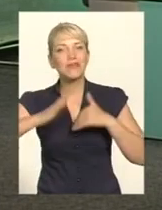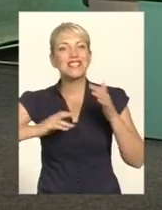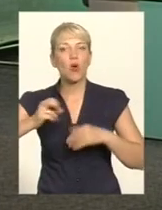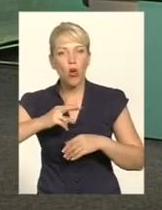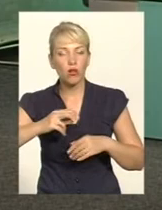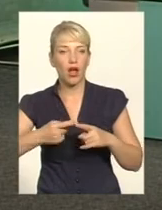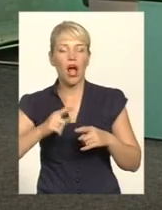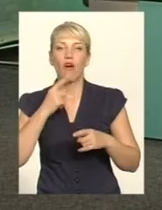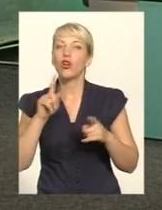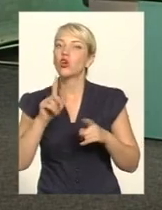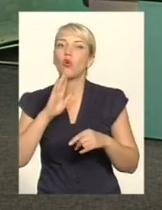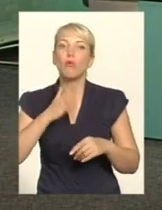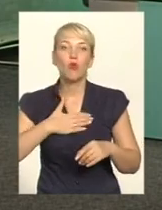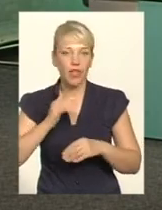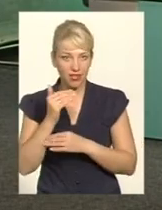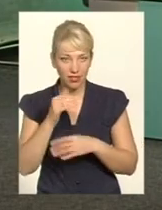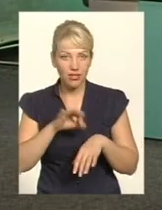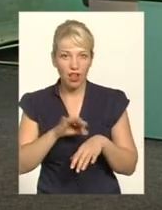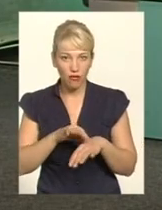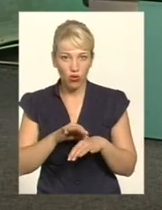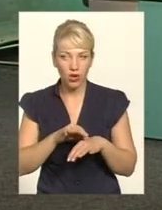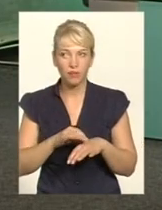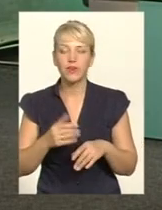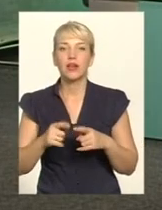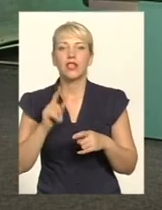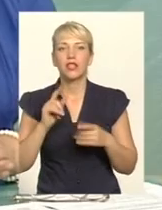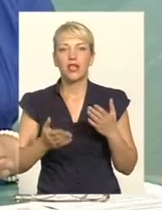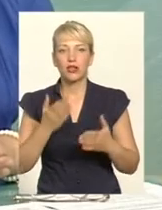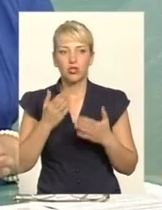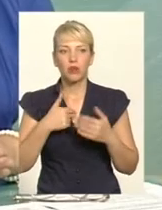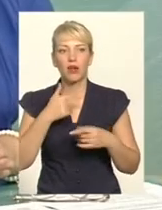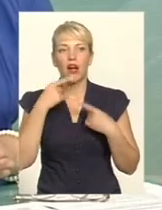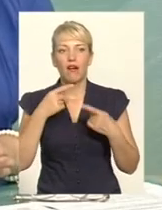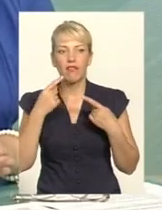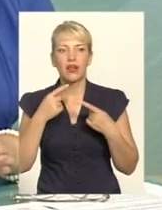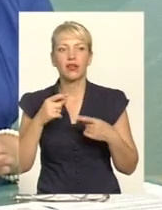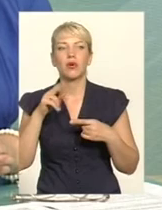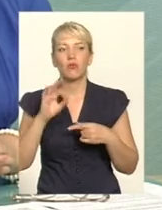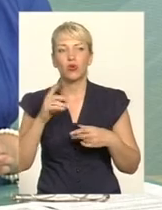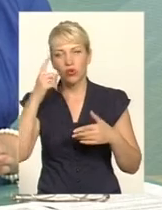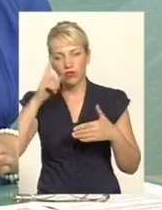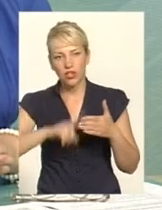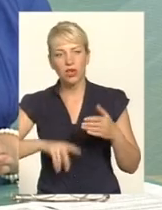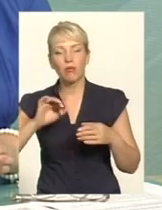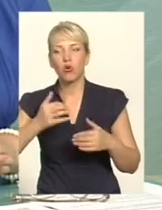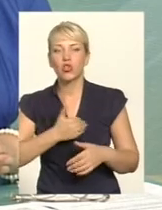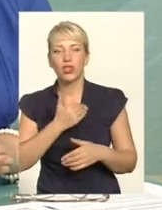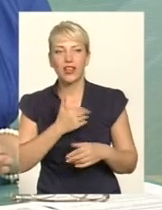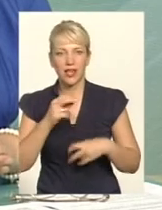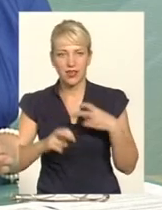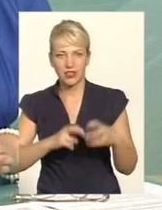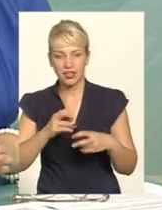сложность. И когда вырастет у людей вот это вот доверие психологу, желание искать помощи,